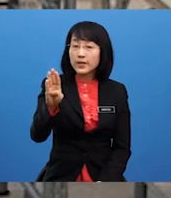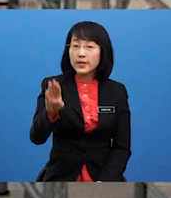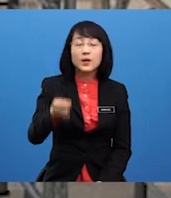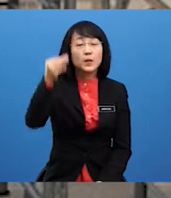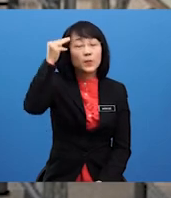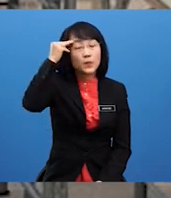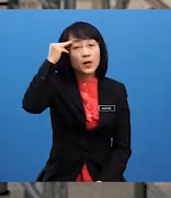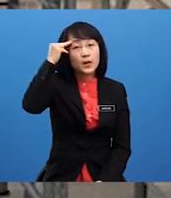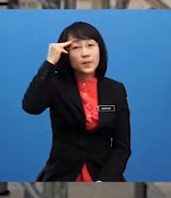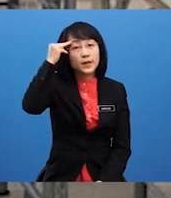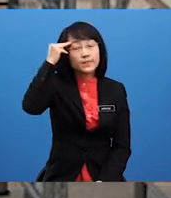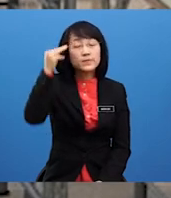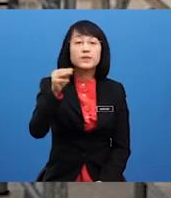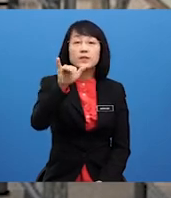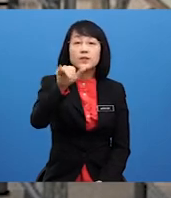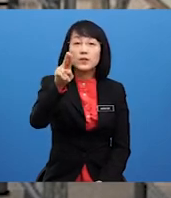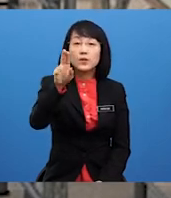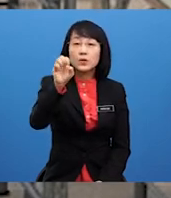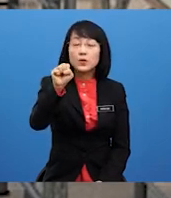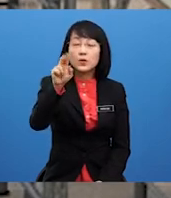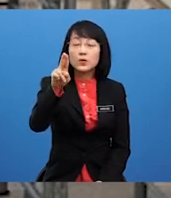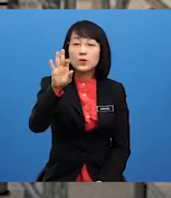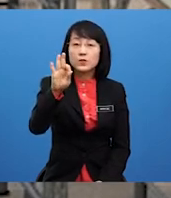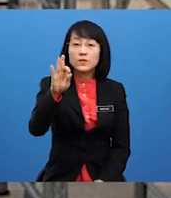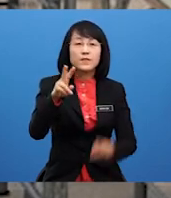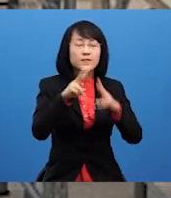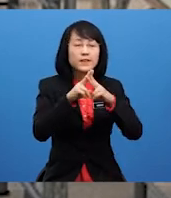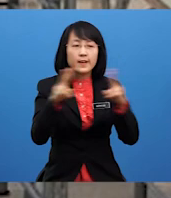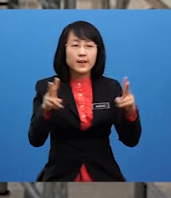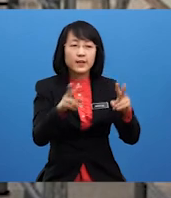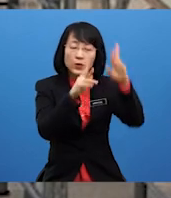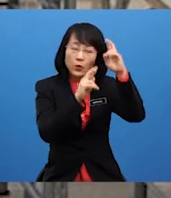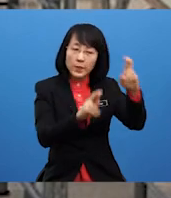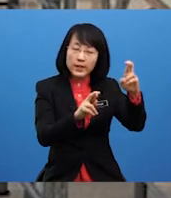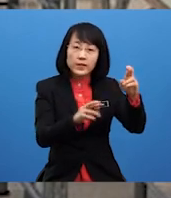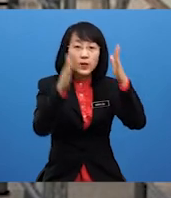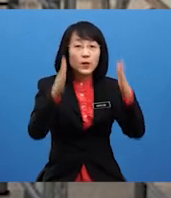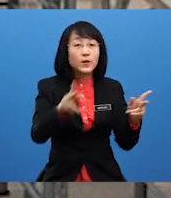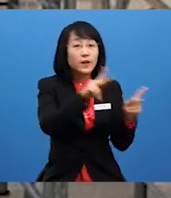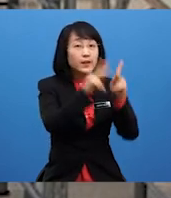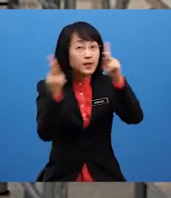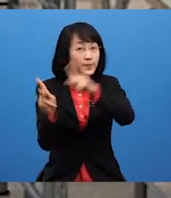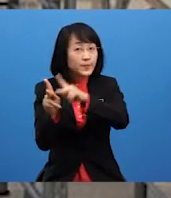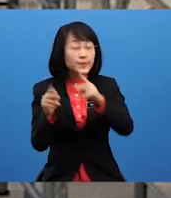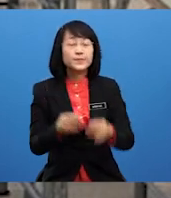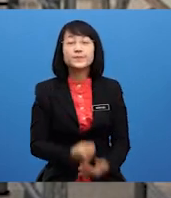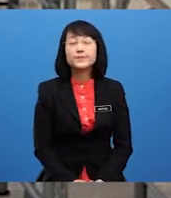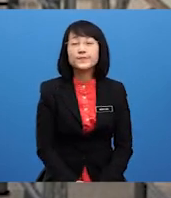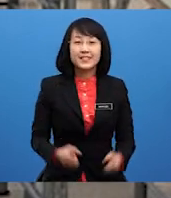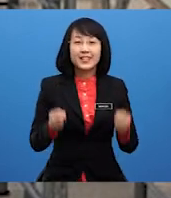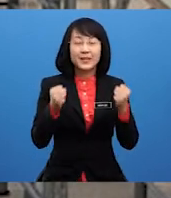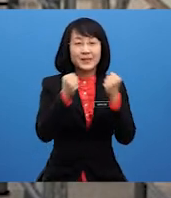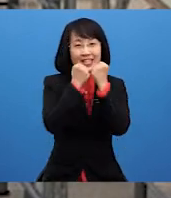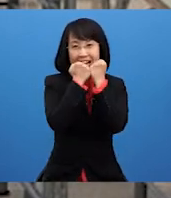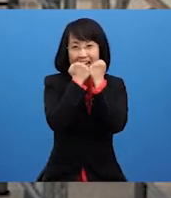dihormati oleh orang kampung kerana ketinggian ilmunya. Begitu juga Lebih Ma'ruf dan Imam Sa'ad